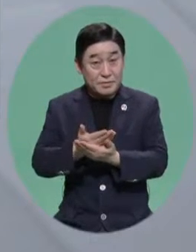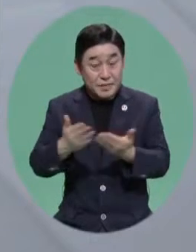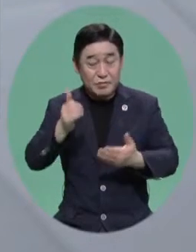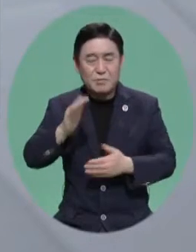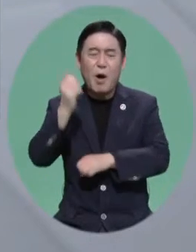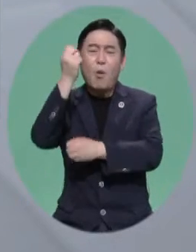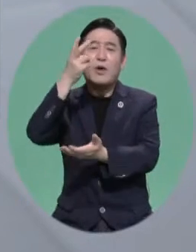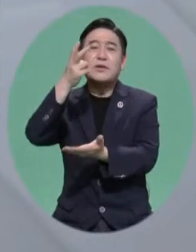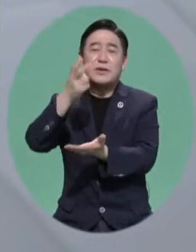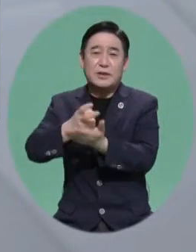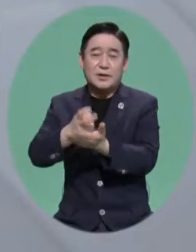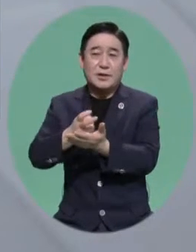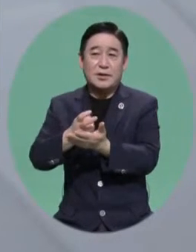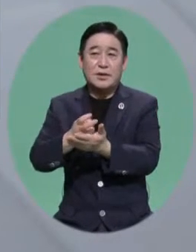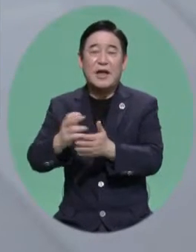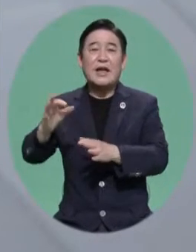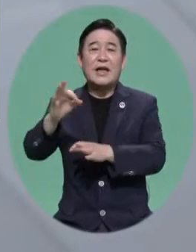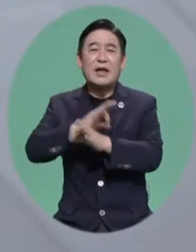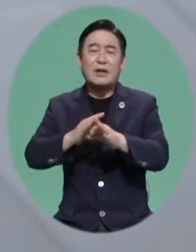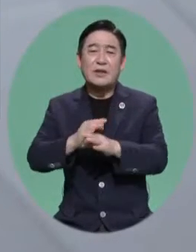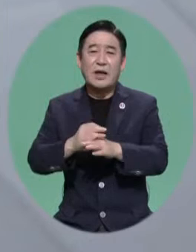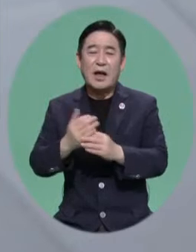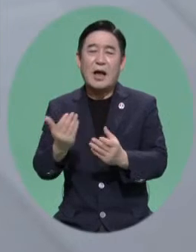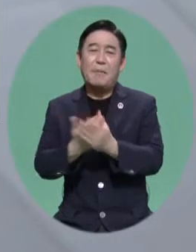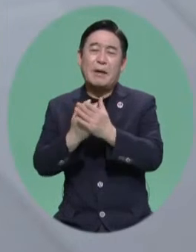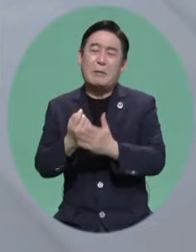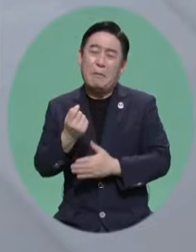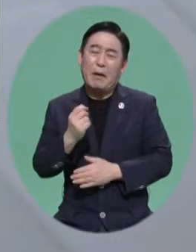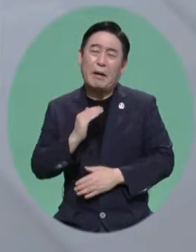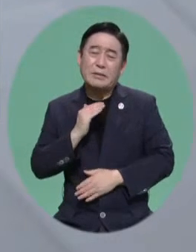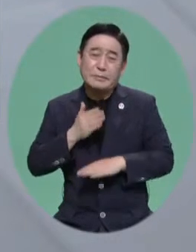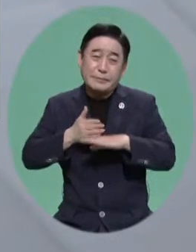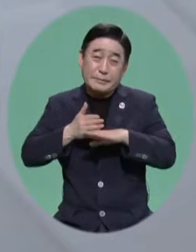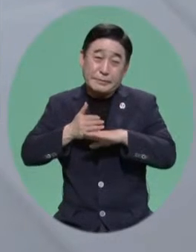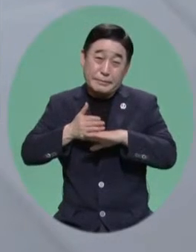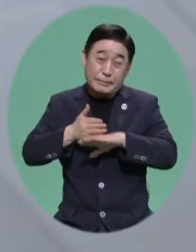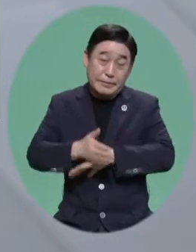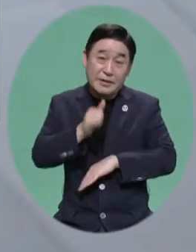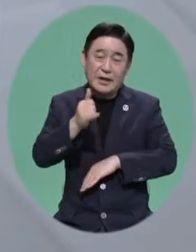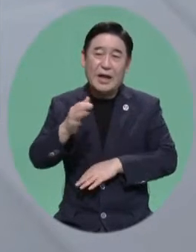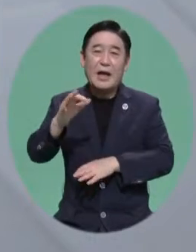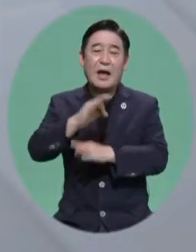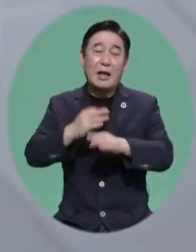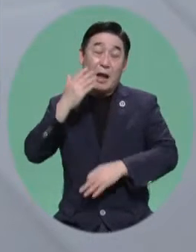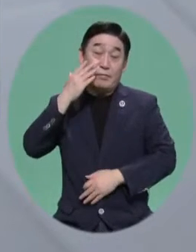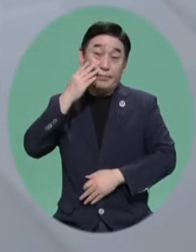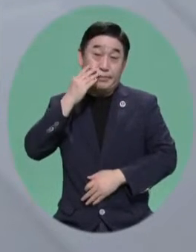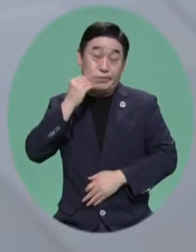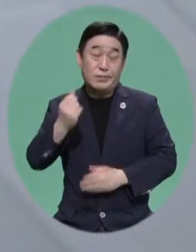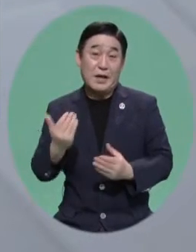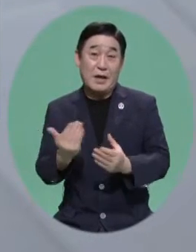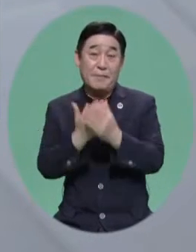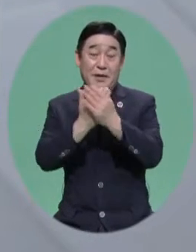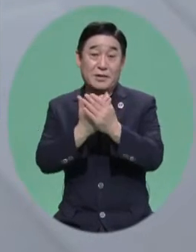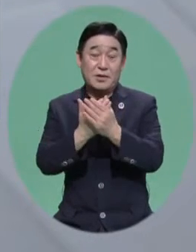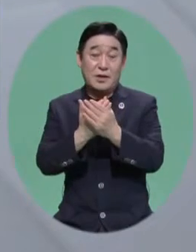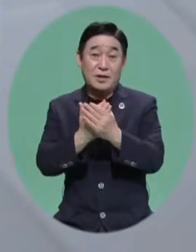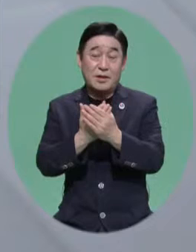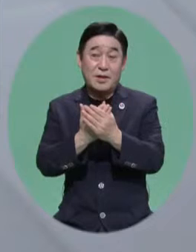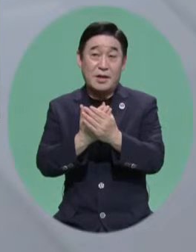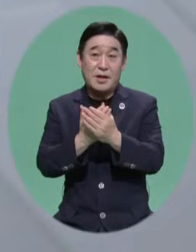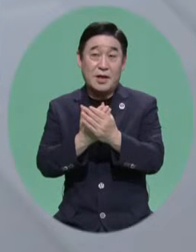원식은 지금 우리 경제가 초조 성장 시대에 있는데 경지를 좀 원활하게 성장을 시켜야